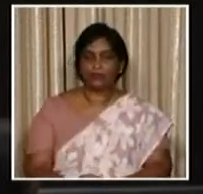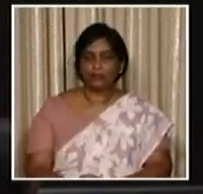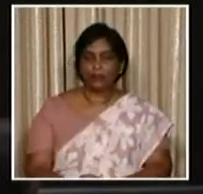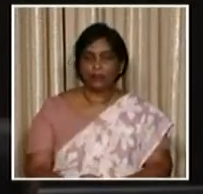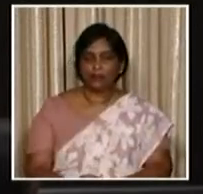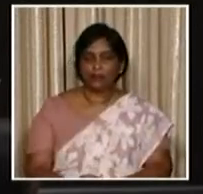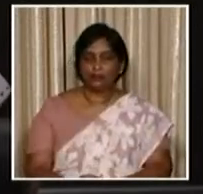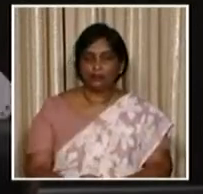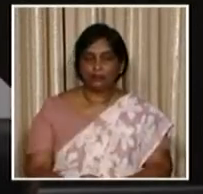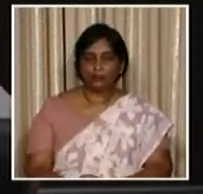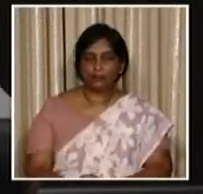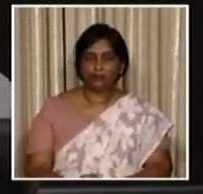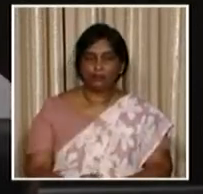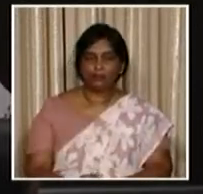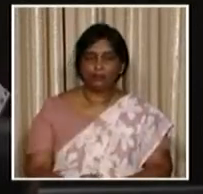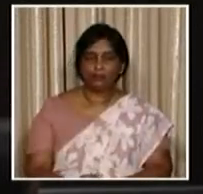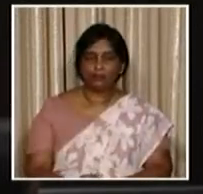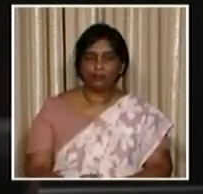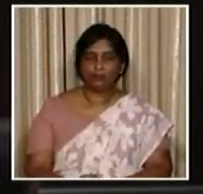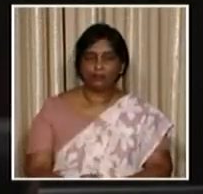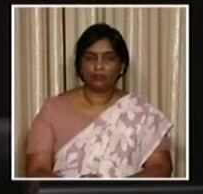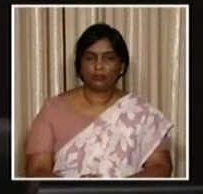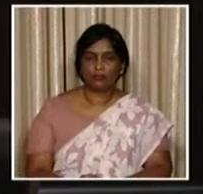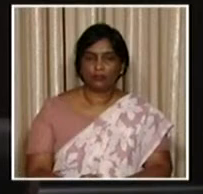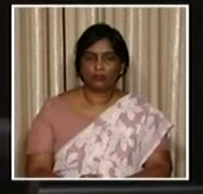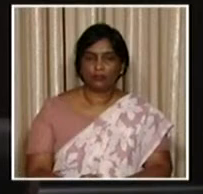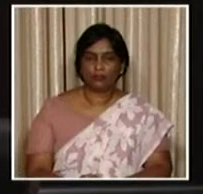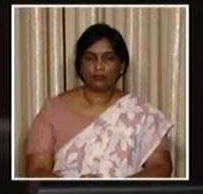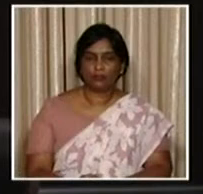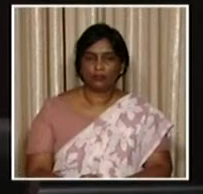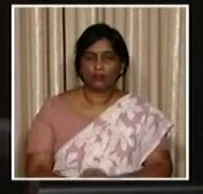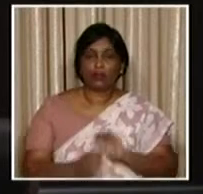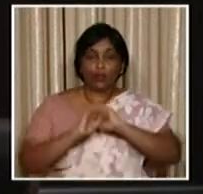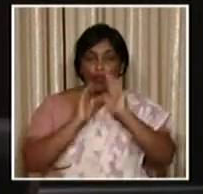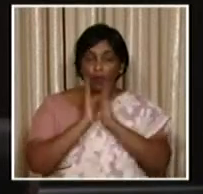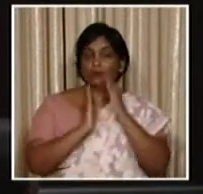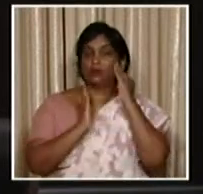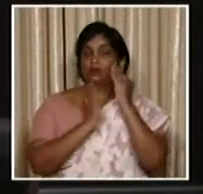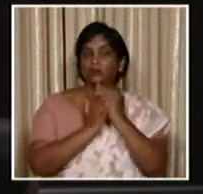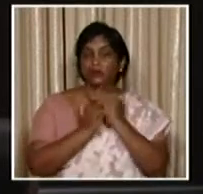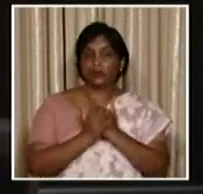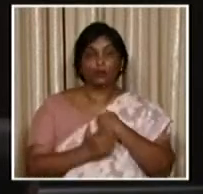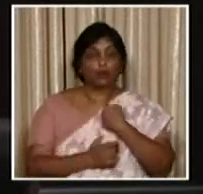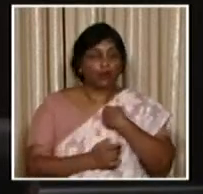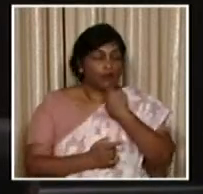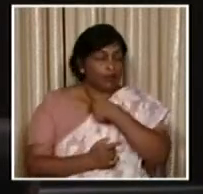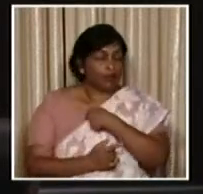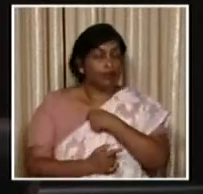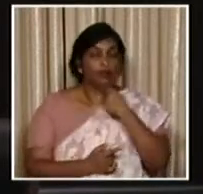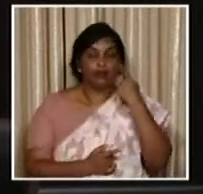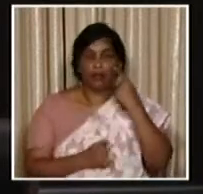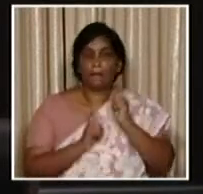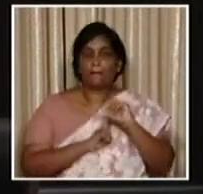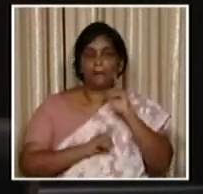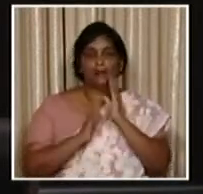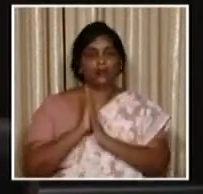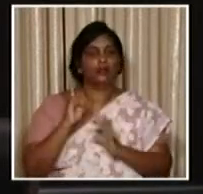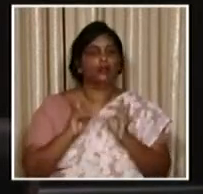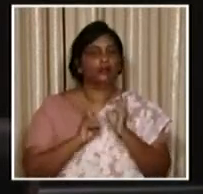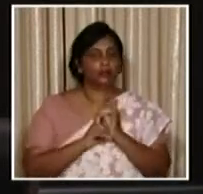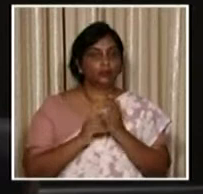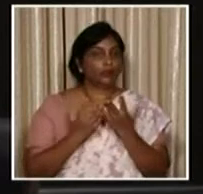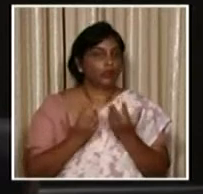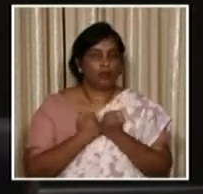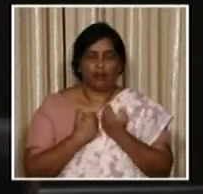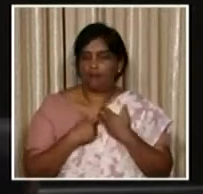හොඳයි හරි මොකද මට ළඟ මේ කරුණු ටික අපේ හෘද සාක්ෂිය මට පාර්ලිමේන්තු මන්ත්‍රී කෙනෙක් වෙන්න